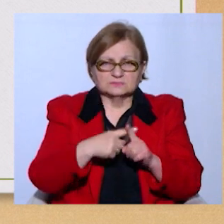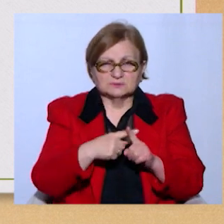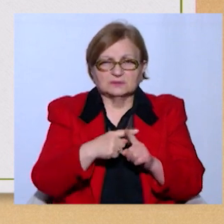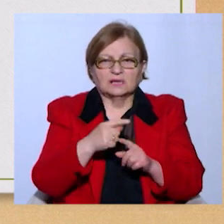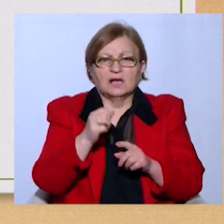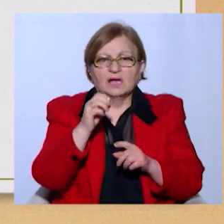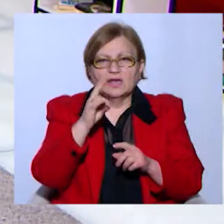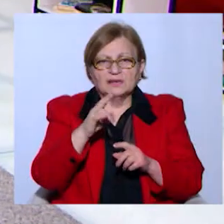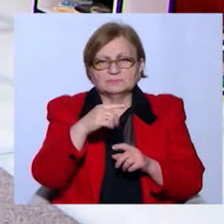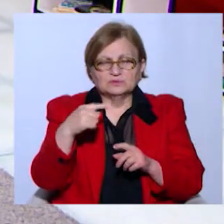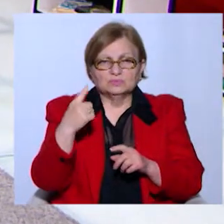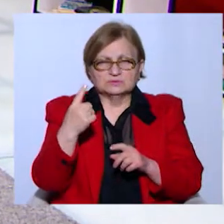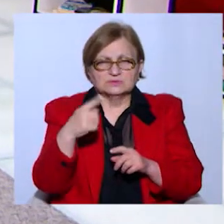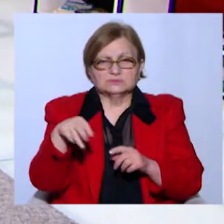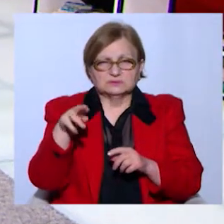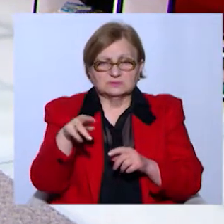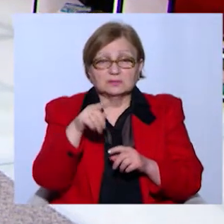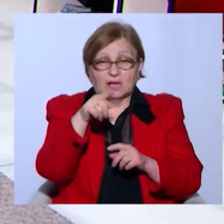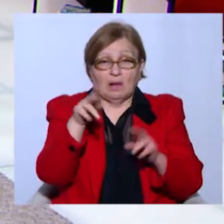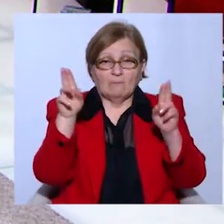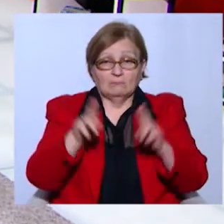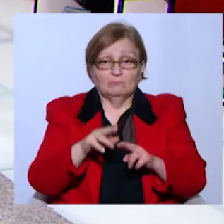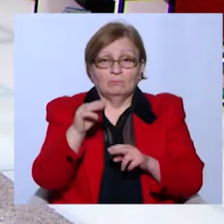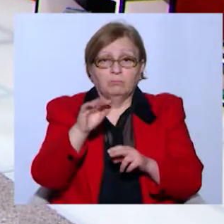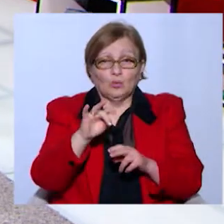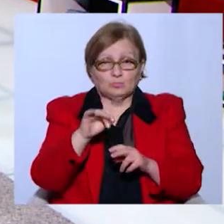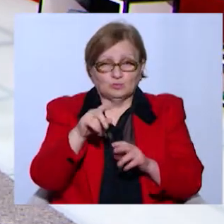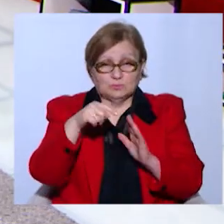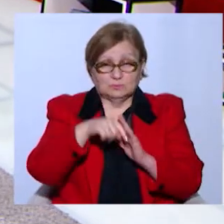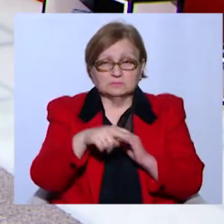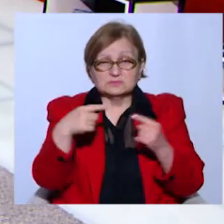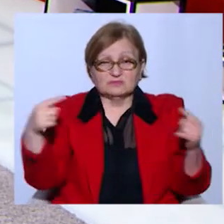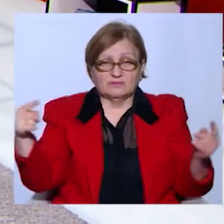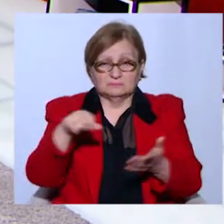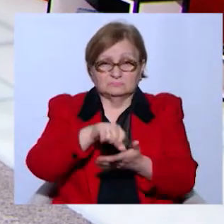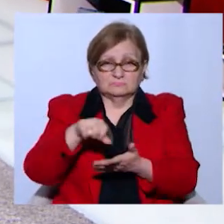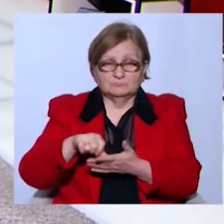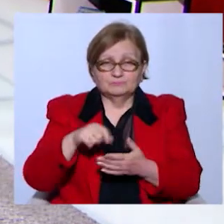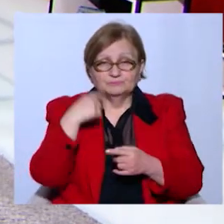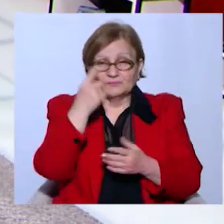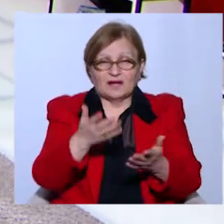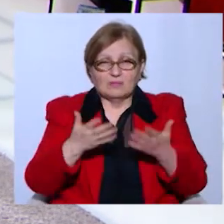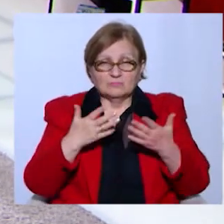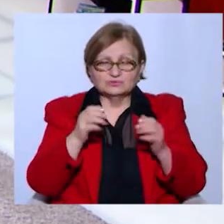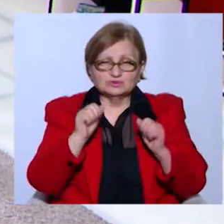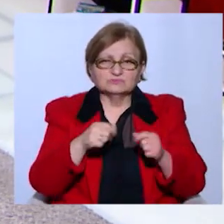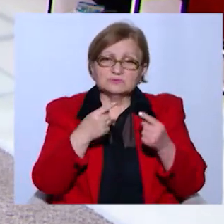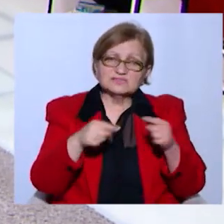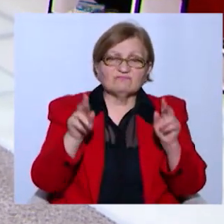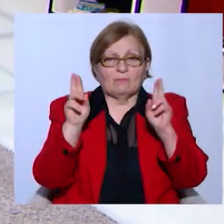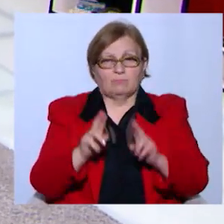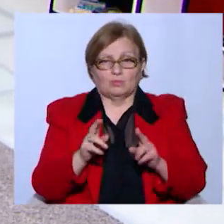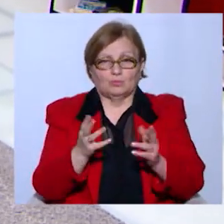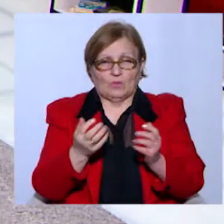minus 1-ჯერ d. და ამ ფორმულიდან სხვადასხვა წევრების გამოსახვით მიიღება შემდეგი ფორმულები,